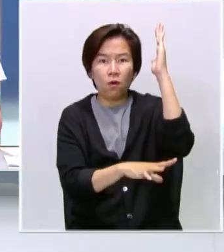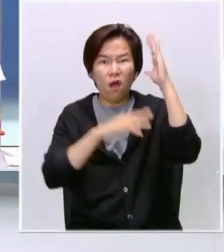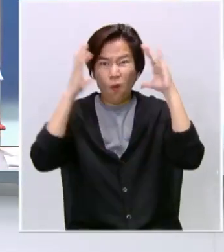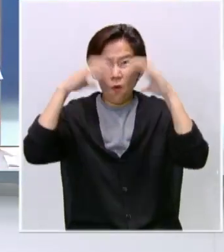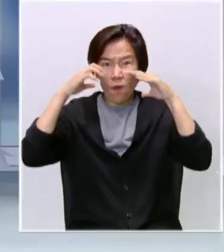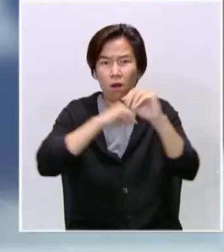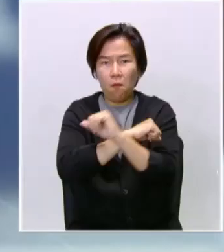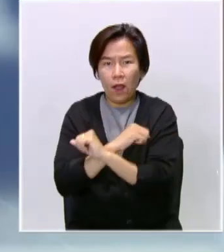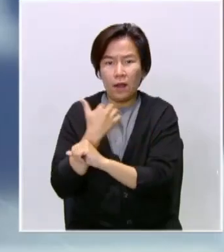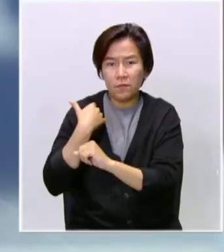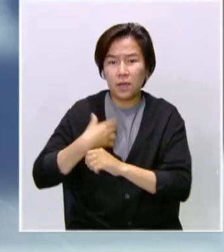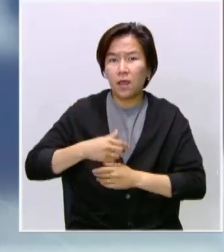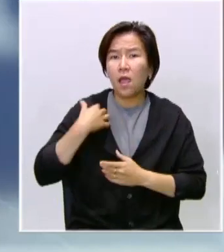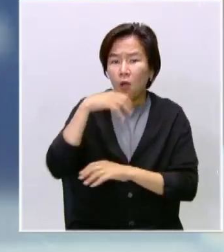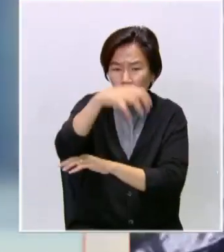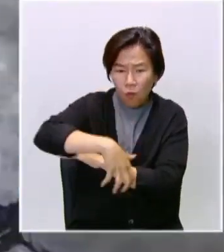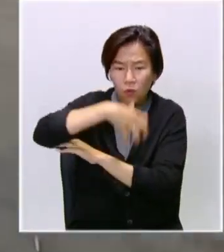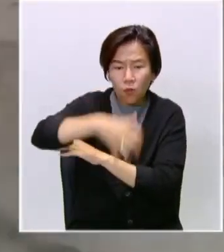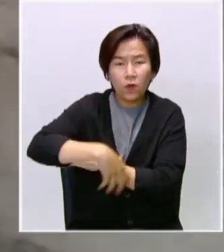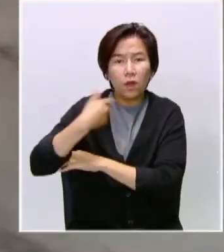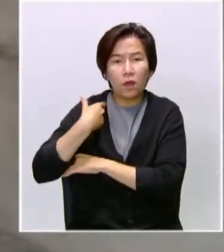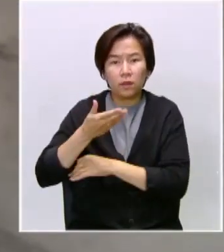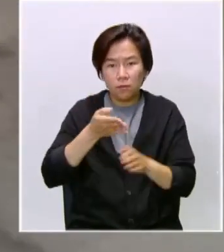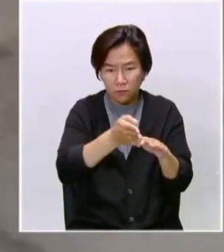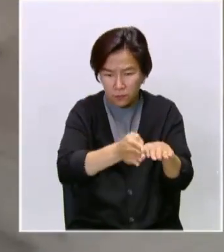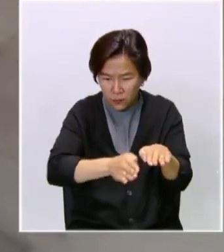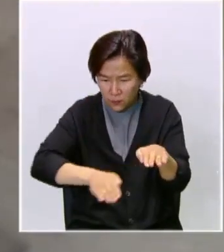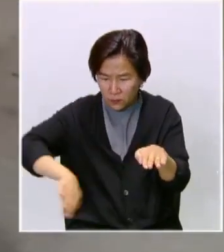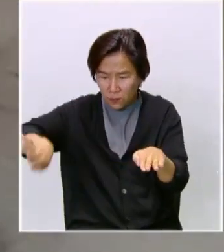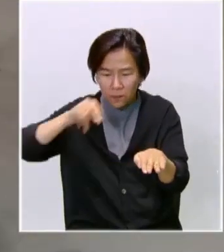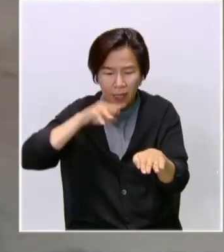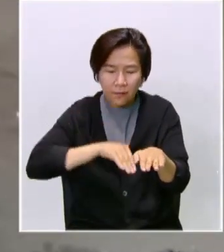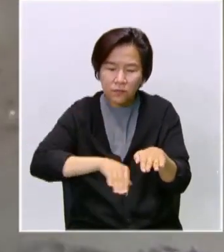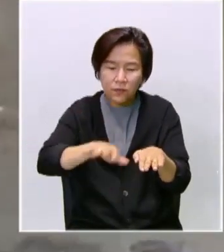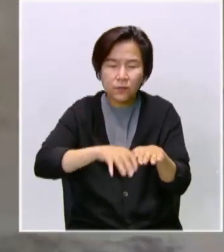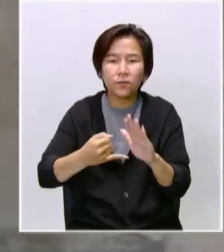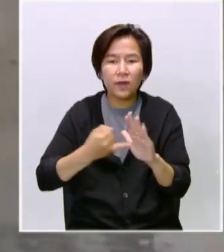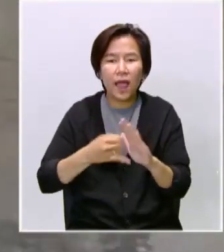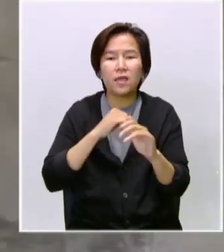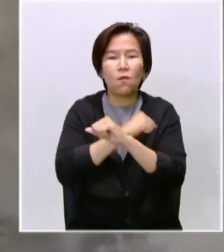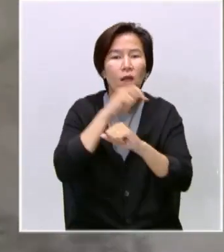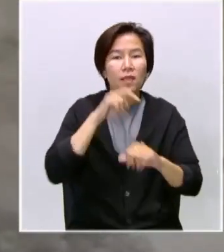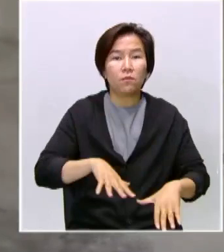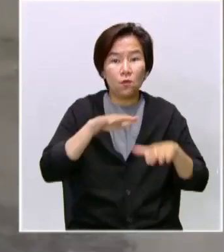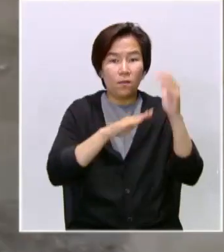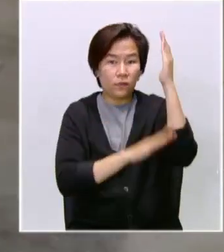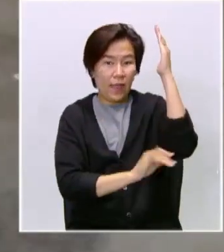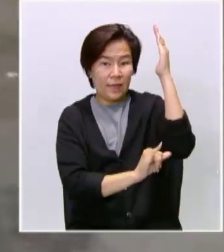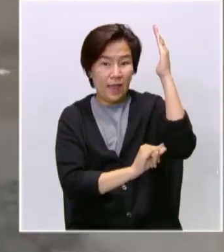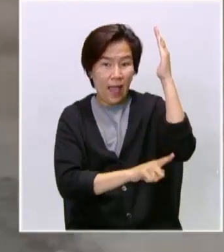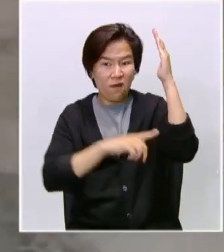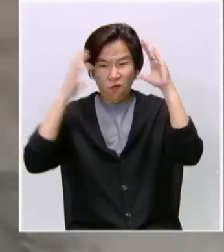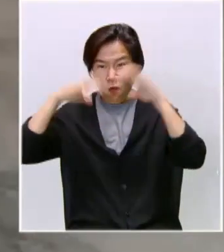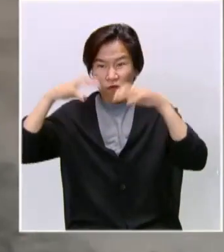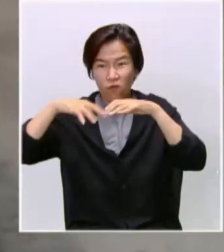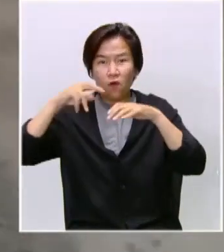กหนักมีการขุดลอกคูคลองป้องกันน้ำท่วมนะคะขณะที่จังหวัดยะลาค่ะมีฝนตกหนักน้ำป่าไหลหลากแล้วก็เริ่มเข้าท่วม